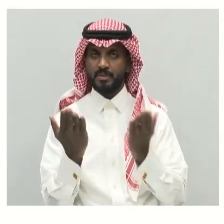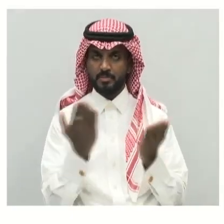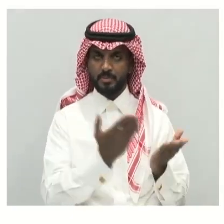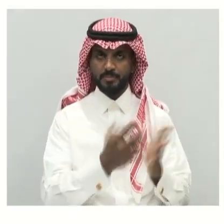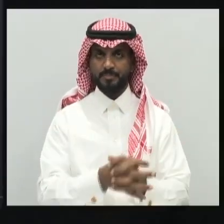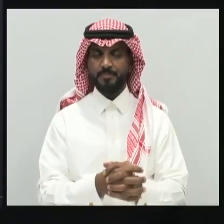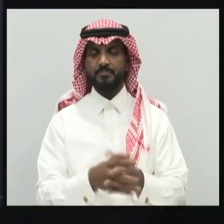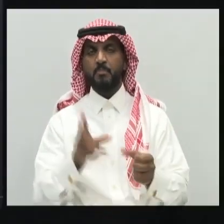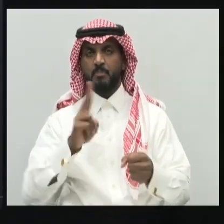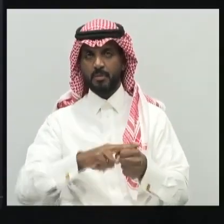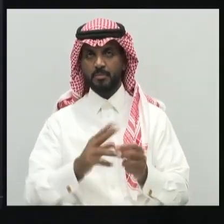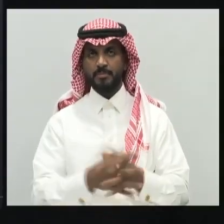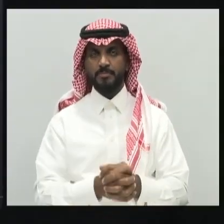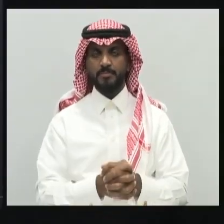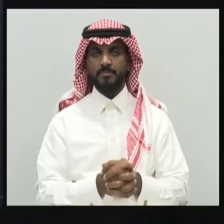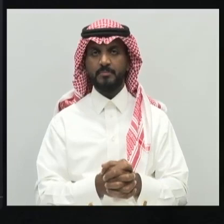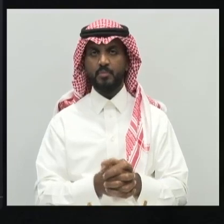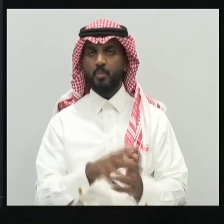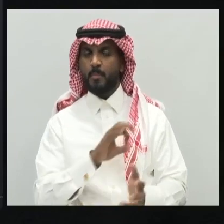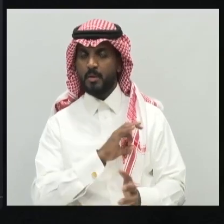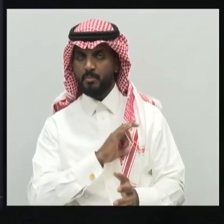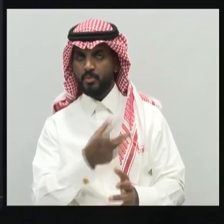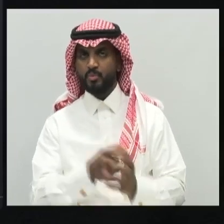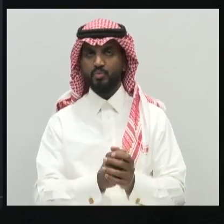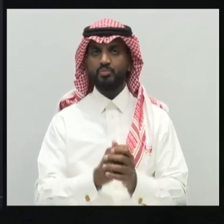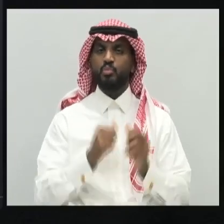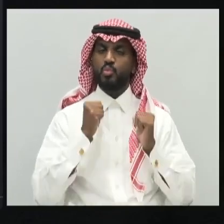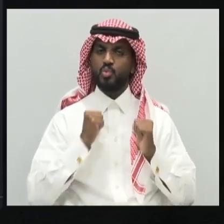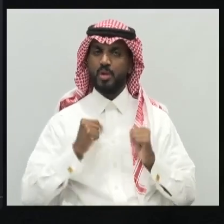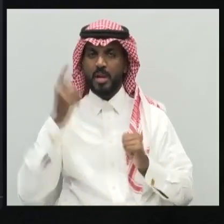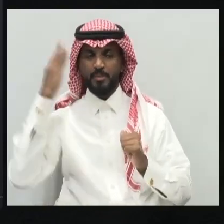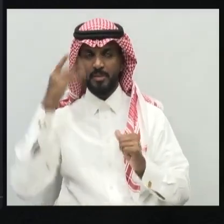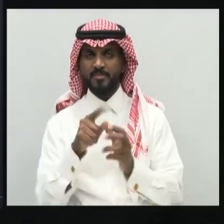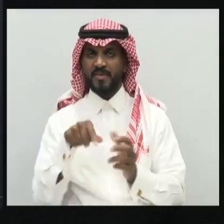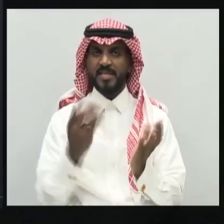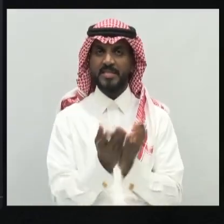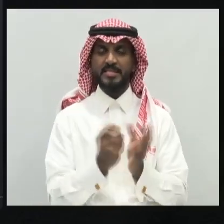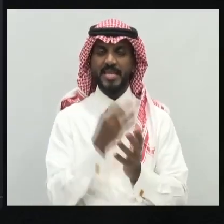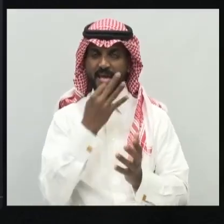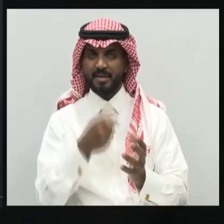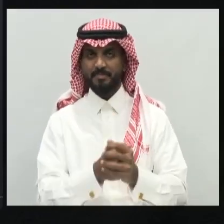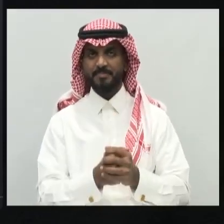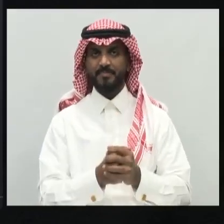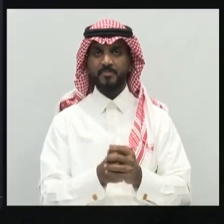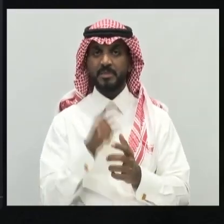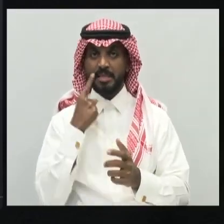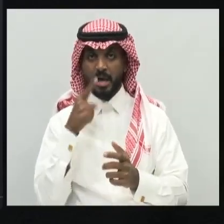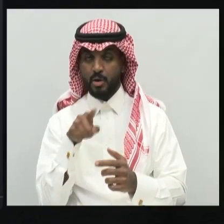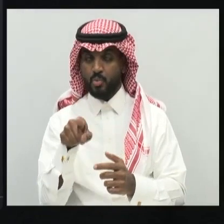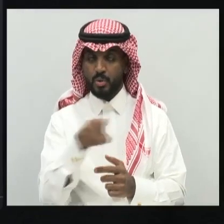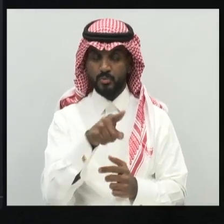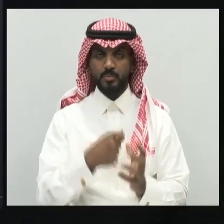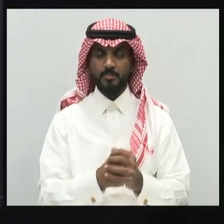بكم مره اخرى احبابي الطلاب الطالبات في هذا الدرس سنقرا ستقراون